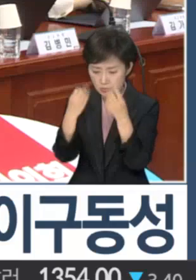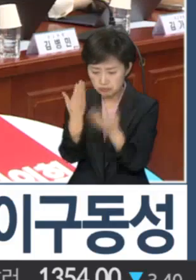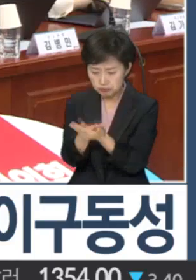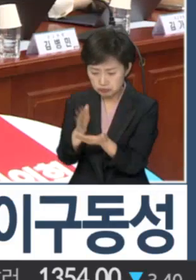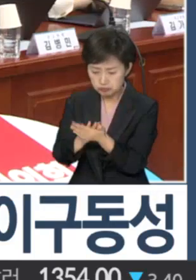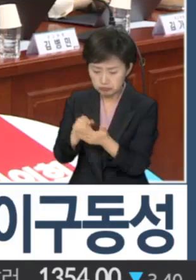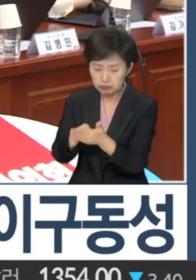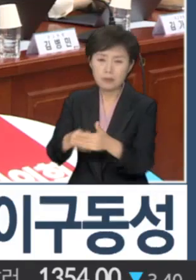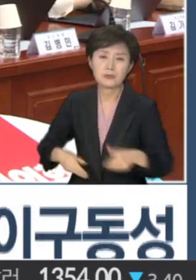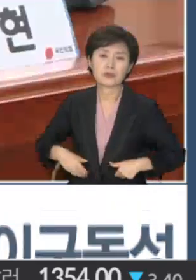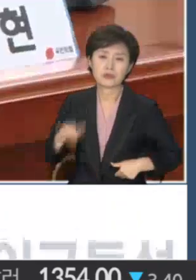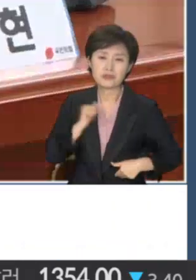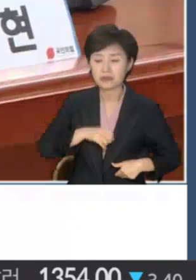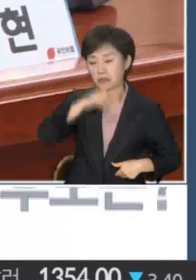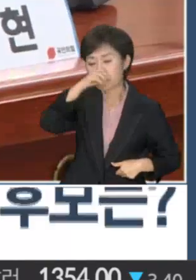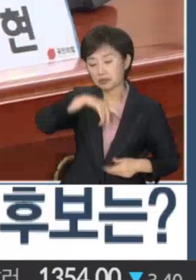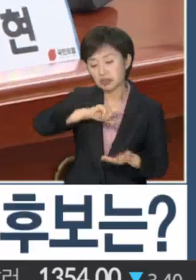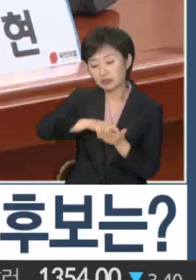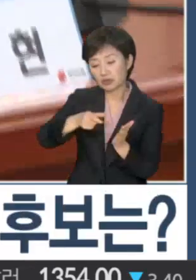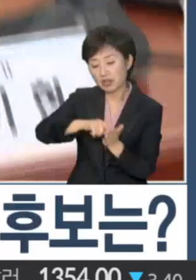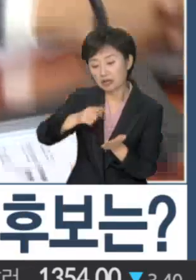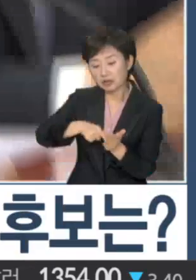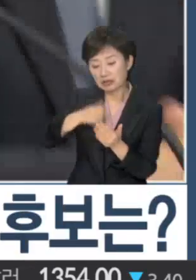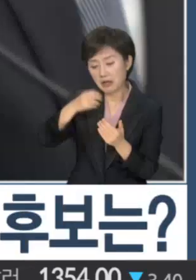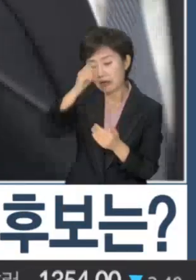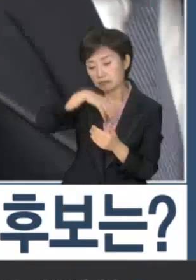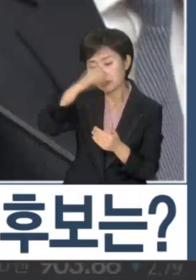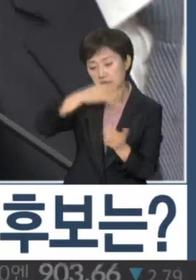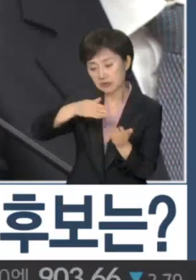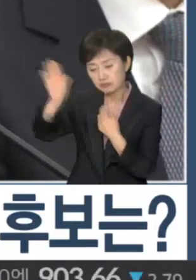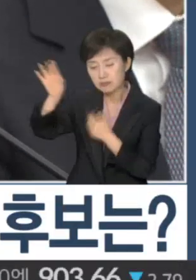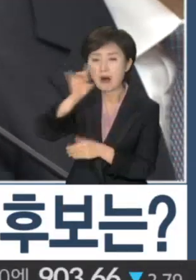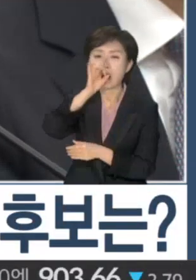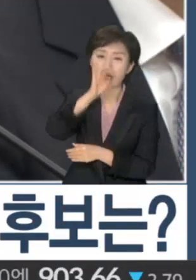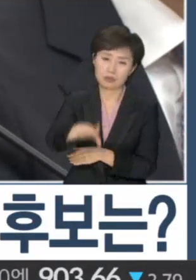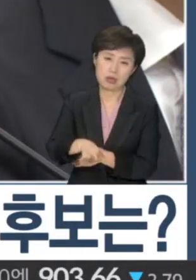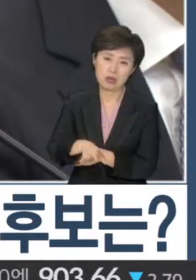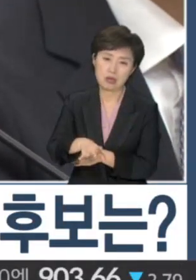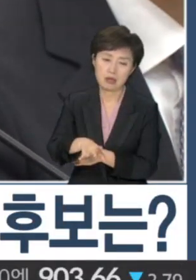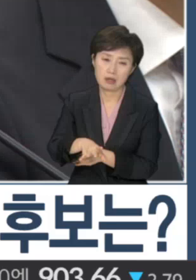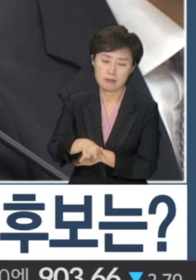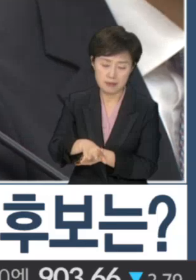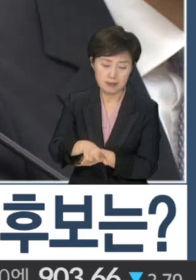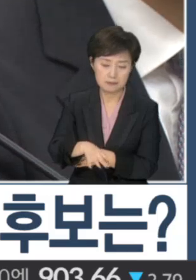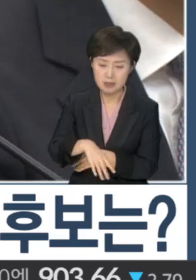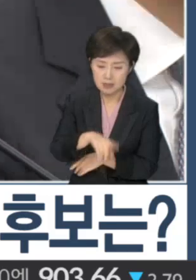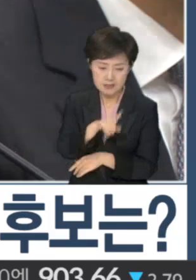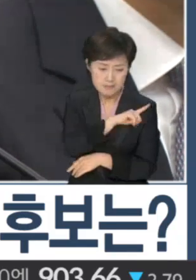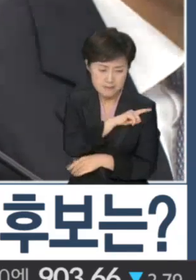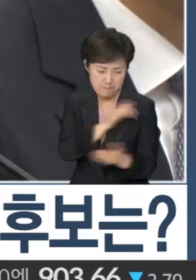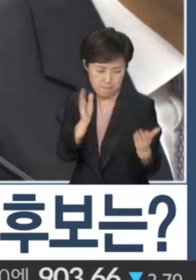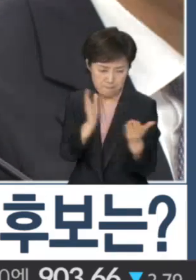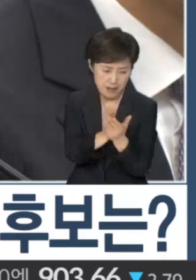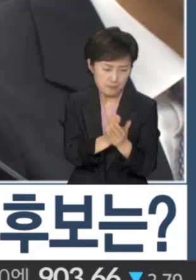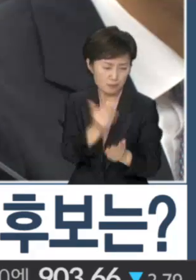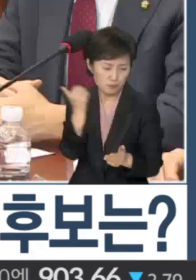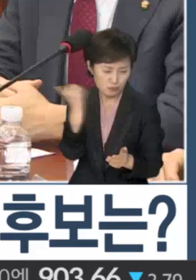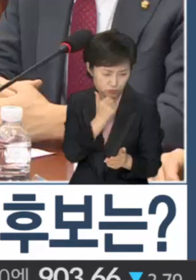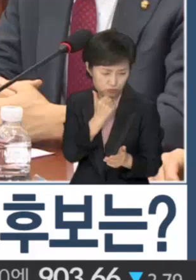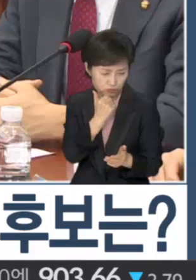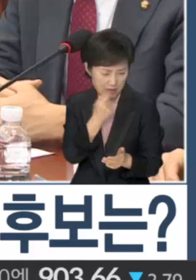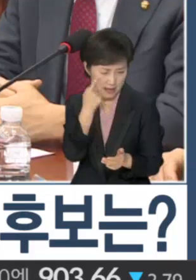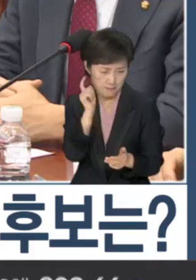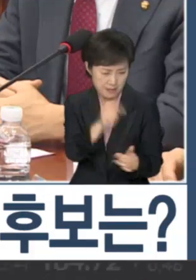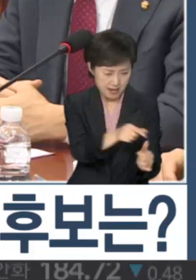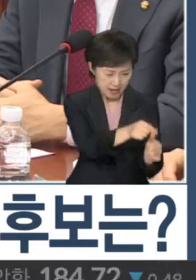말로 뜨거운 아이스 아메리카노라고 얘기하는 것처럼 이도저도 아닌 것 같은 인사를 내어놓고 적전 수준에 갈 만약에 상황이 되게